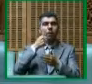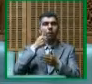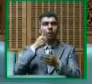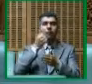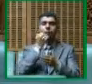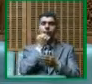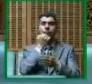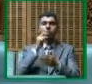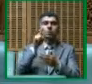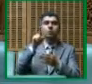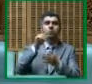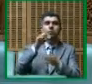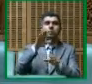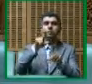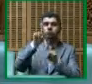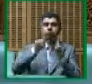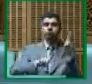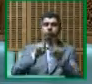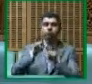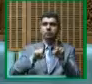أثرنا مشكلة السلبية